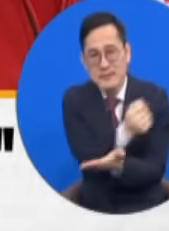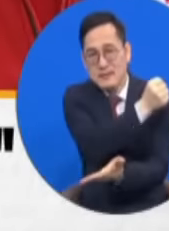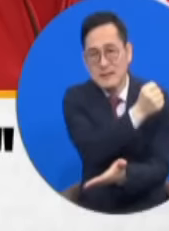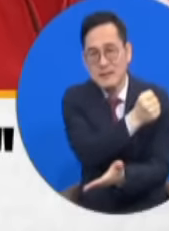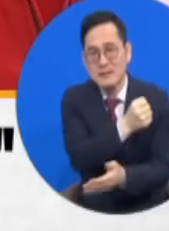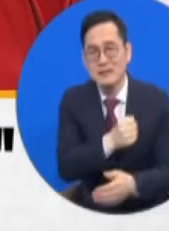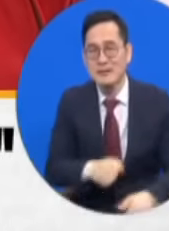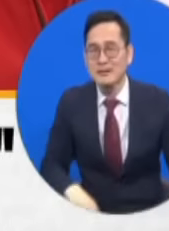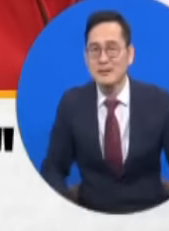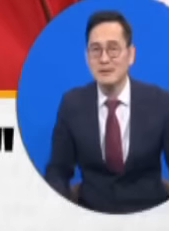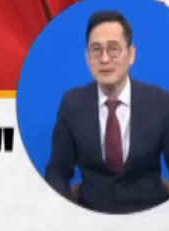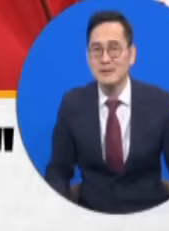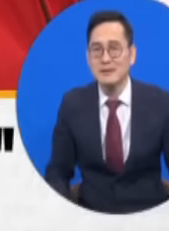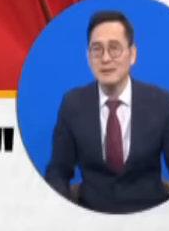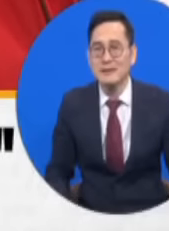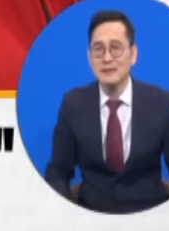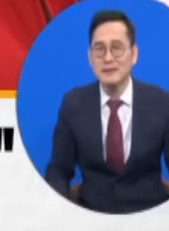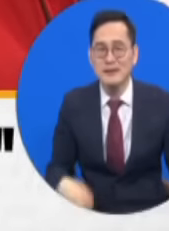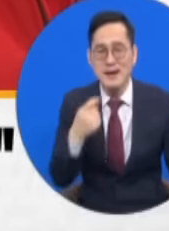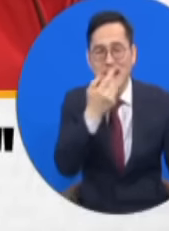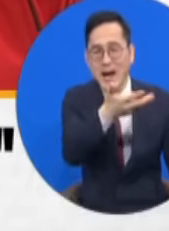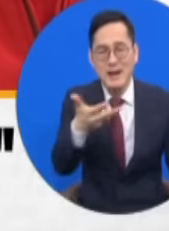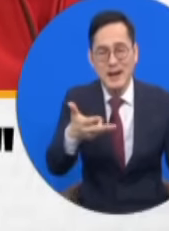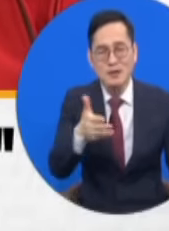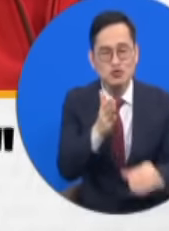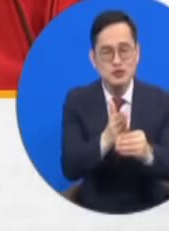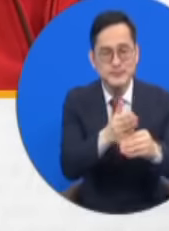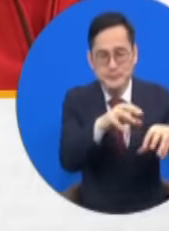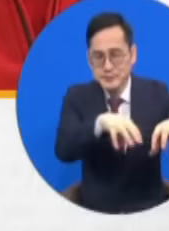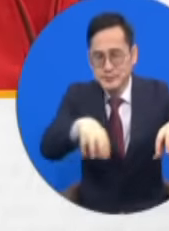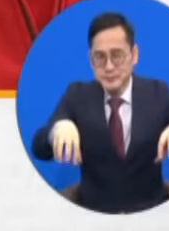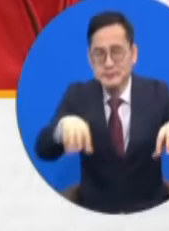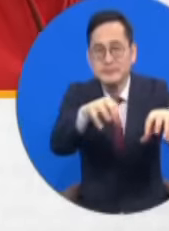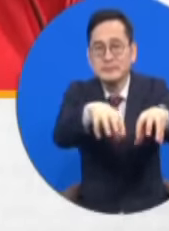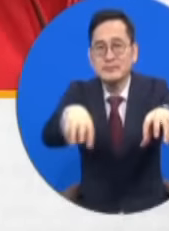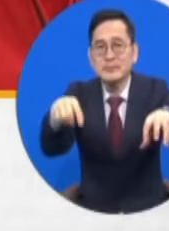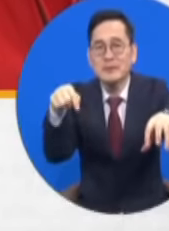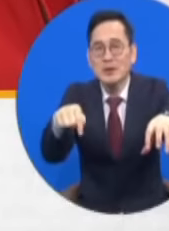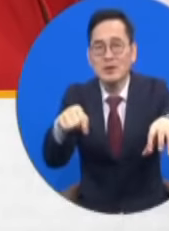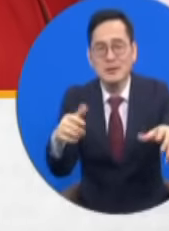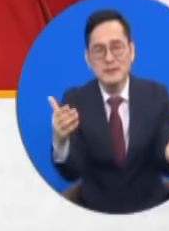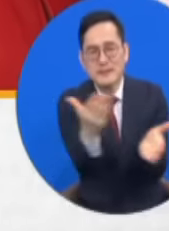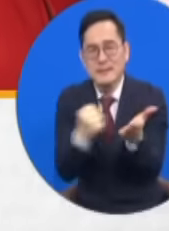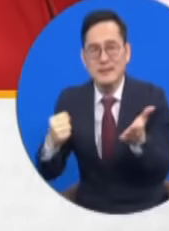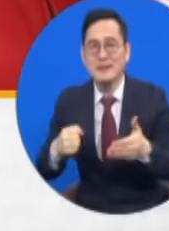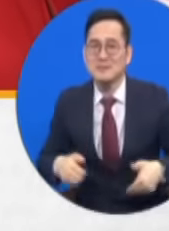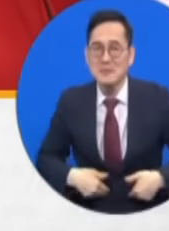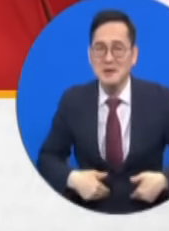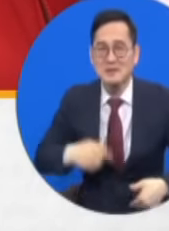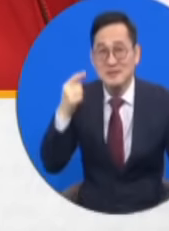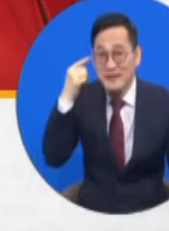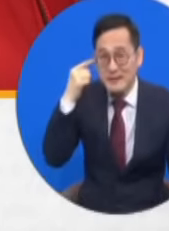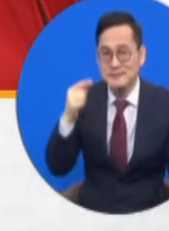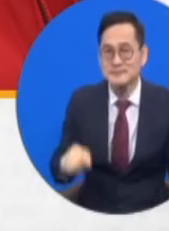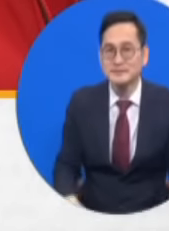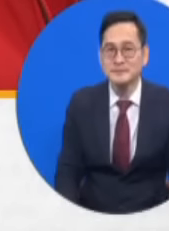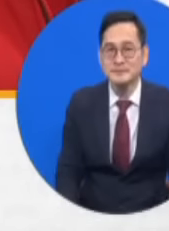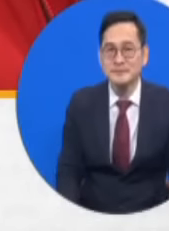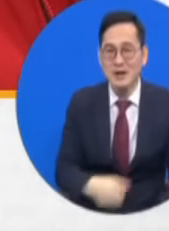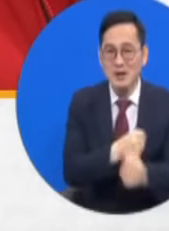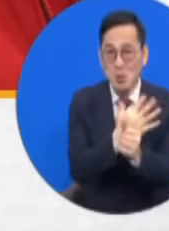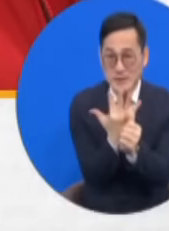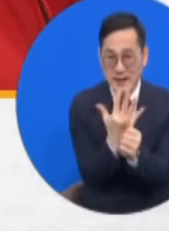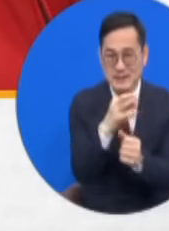중요한 부분이에요. 강북과 강남을 빼고 서울 한강을 중심으로 중심부. 그렇죠. 그러면 지금 우리가 동작을 하고